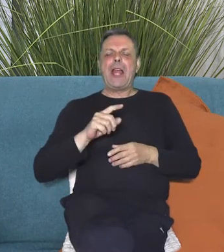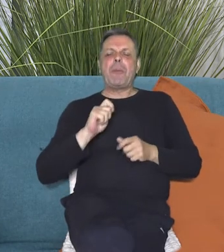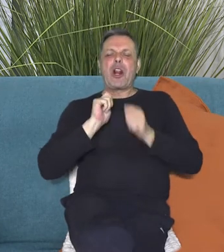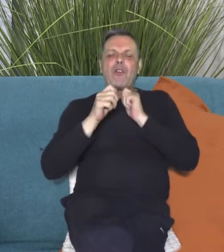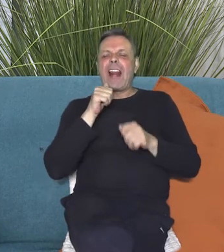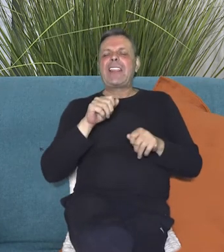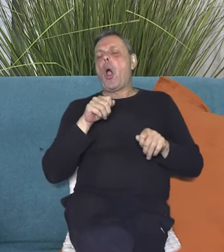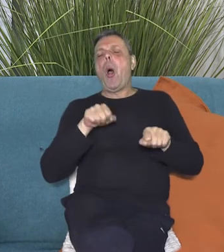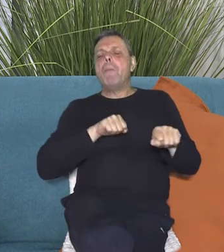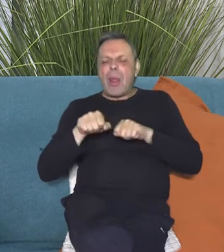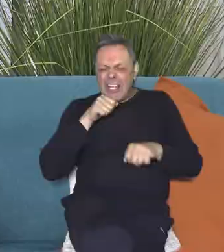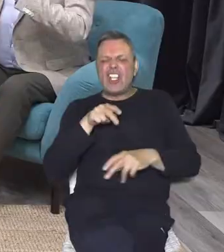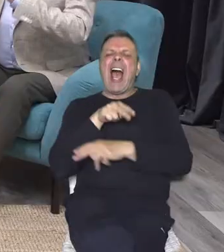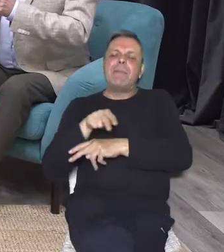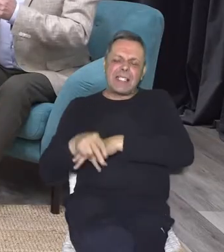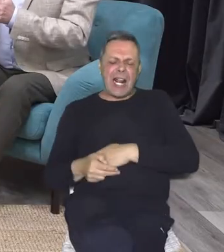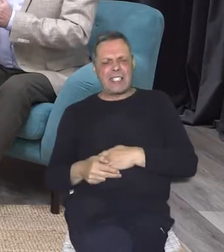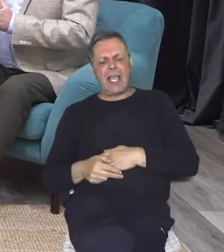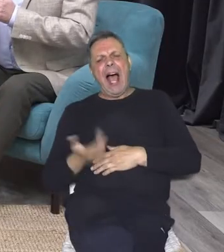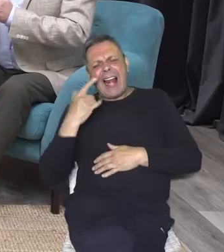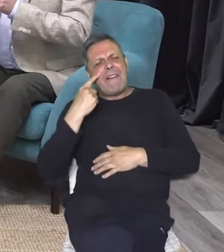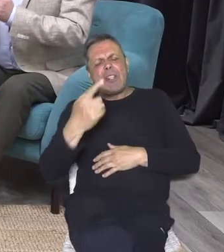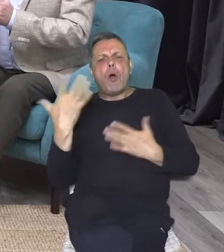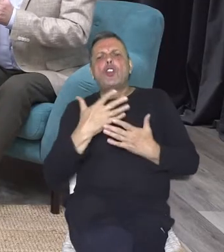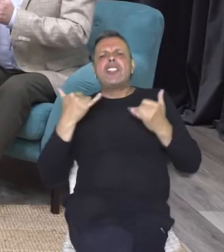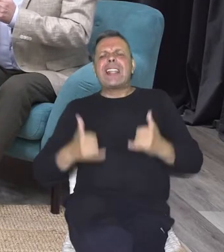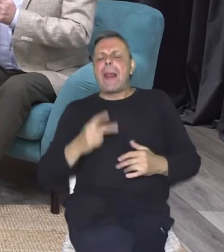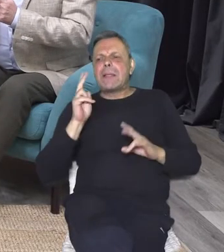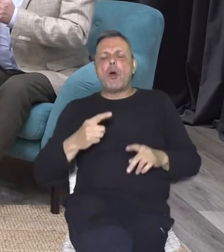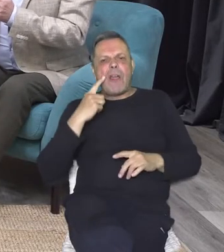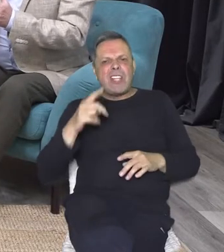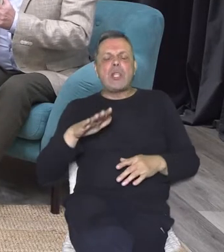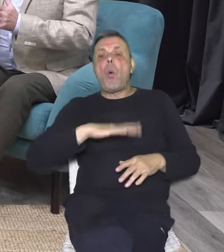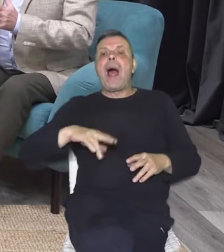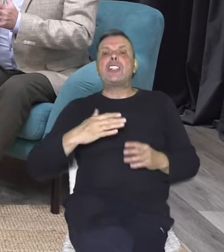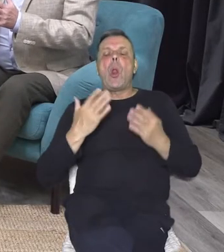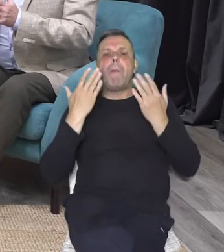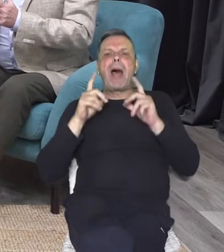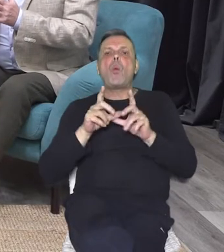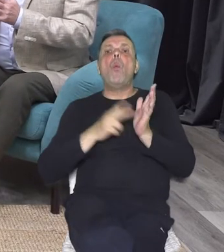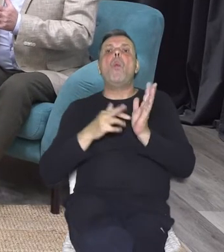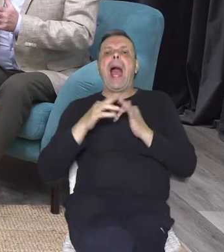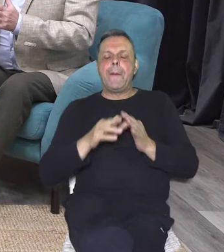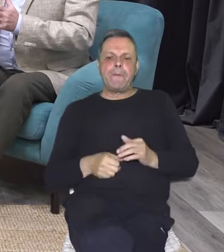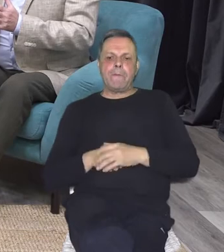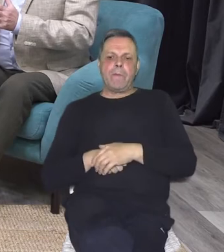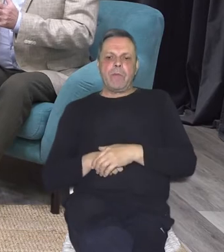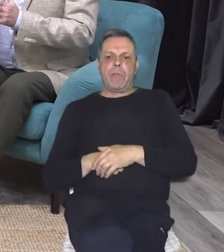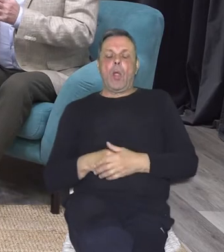o politici, o administraciji, već da vidimo što se danas sve može vidjeti u Nacionalnom parku